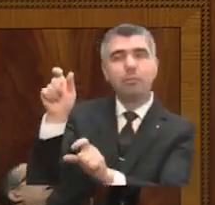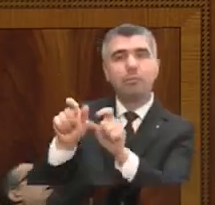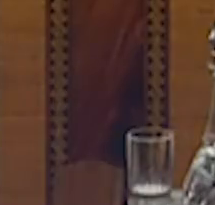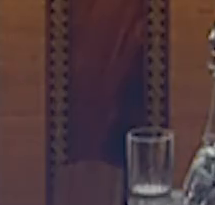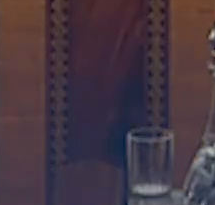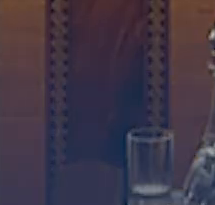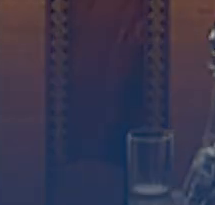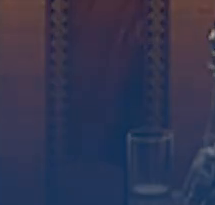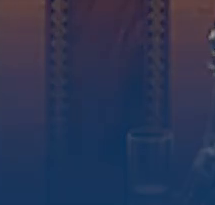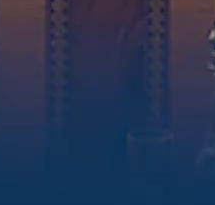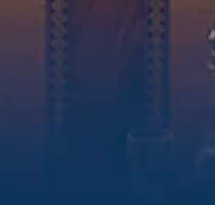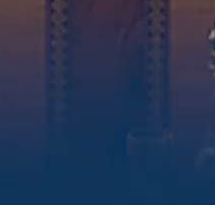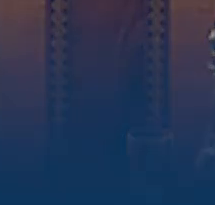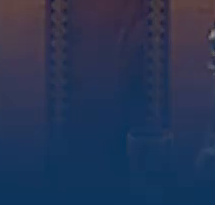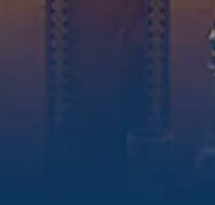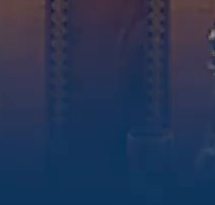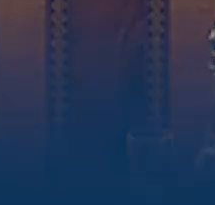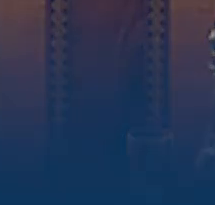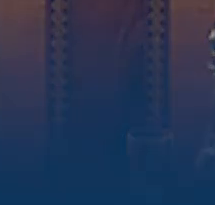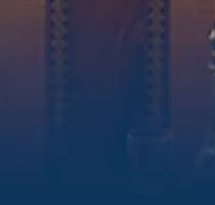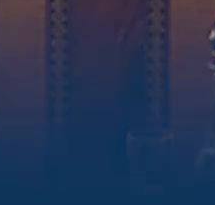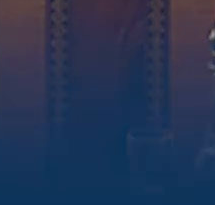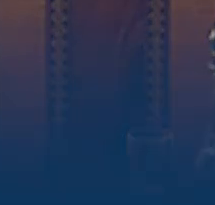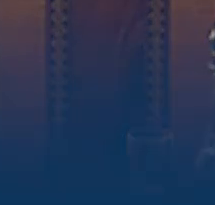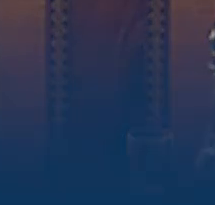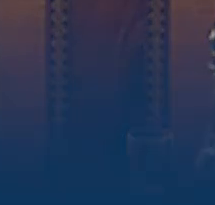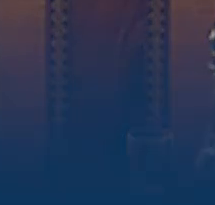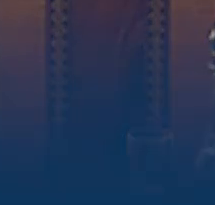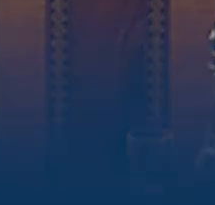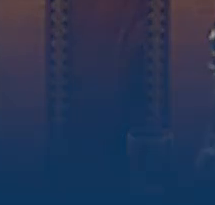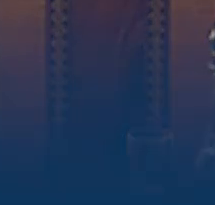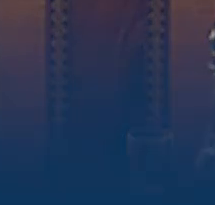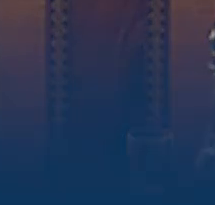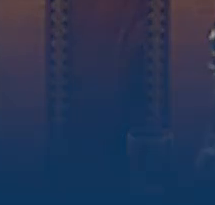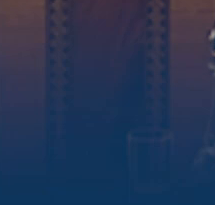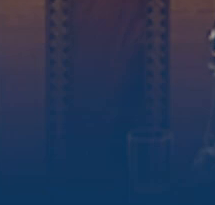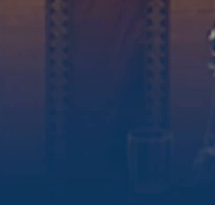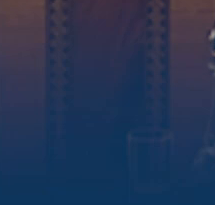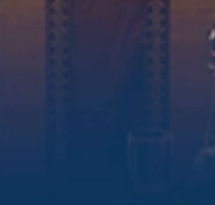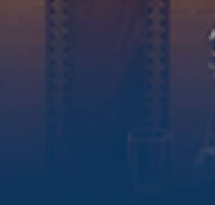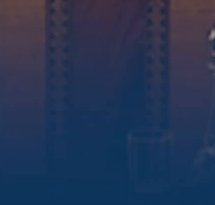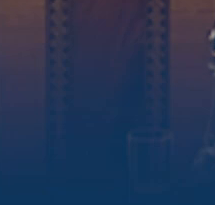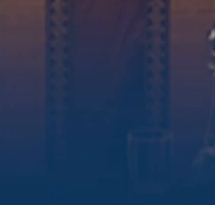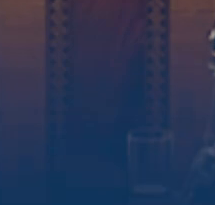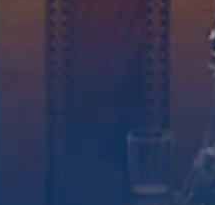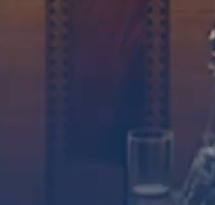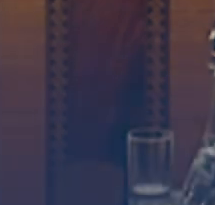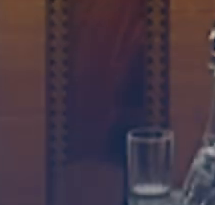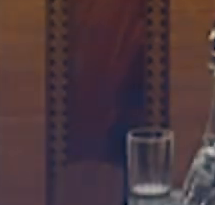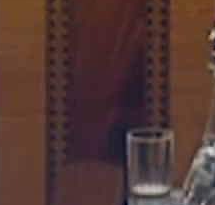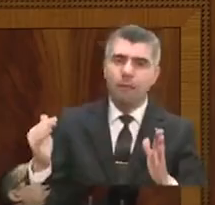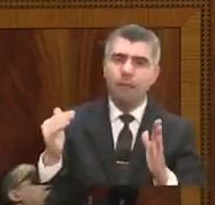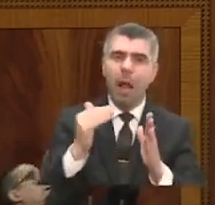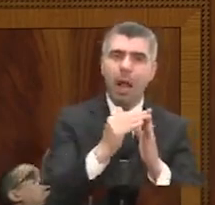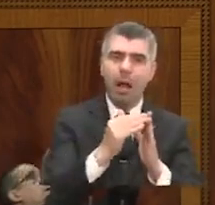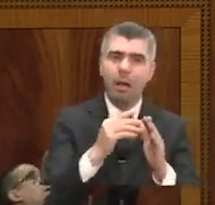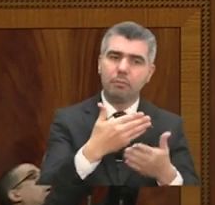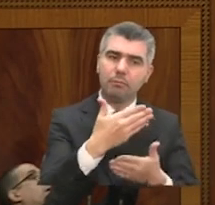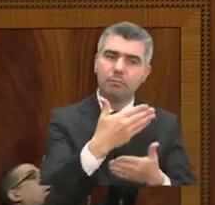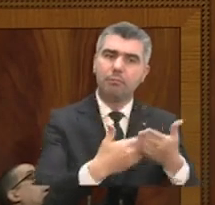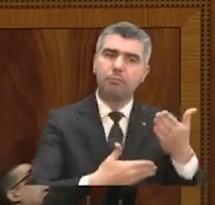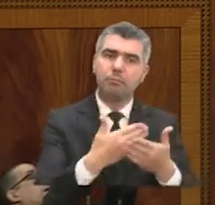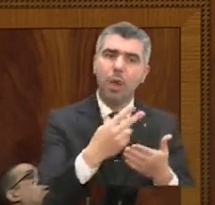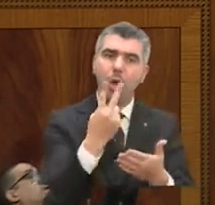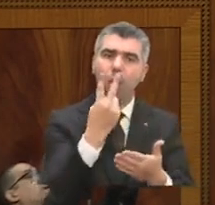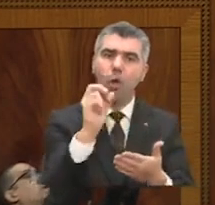بالاتحاد الأوروبي. السادة النواب الأوروبيون المحترمون، حيث أنكم في ختام القرار الذي أصدرتموه يوم